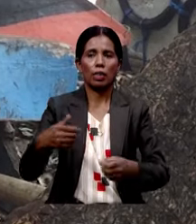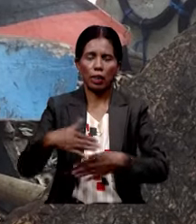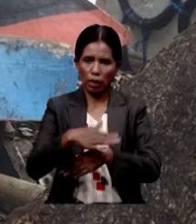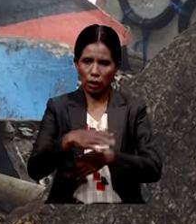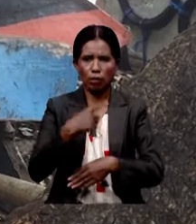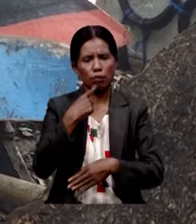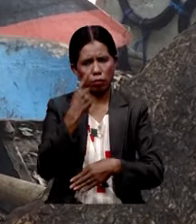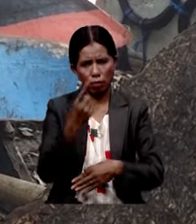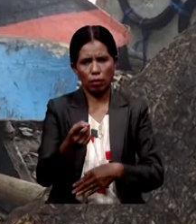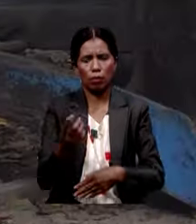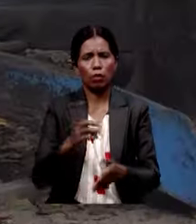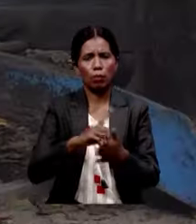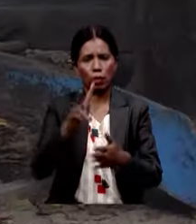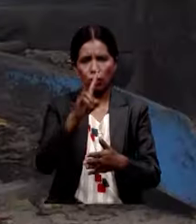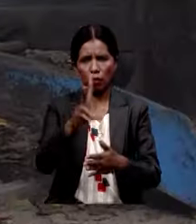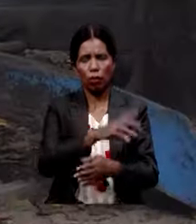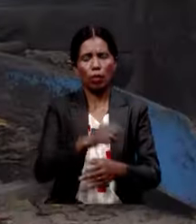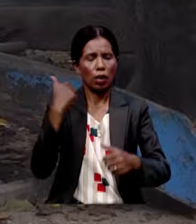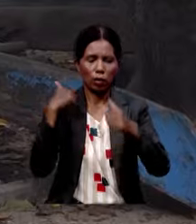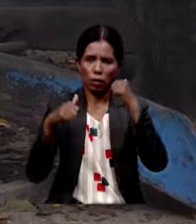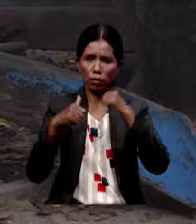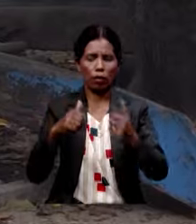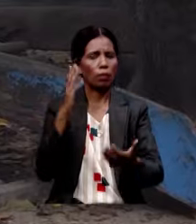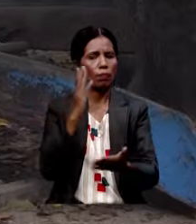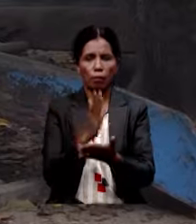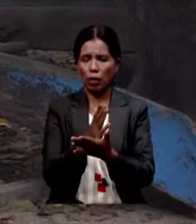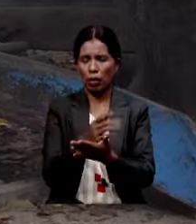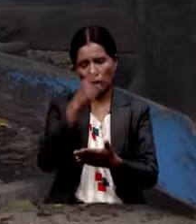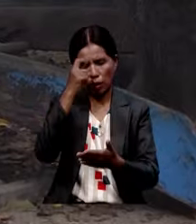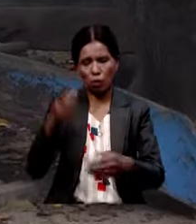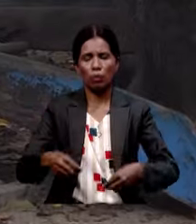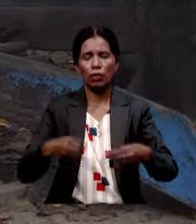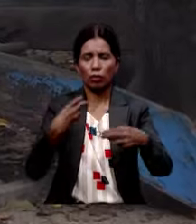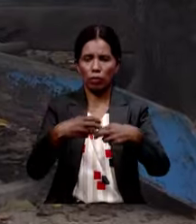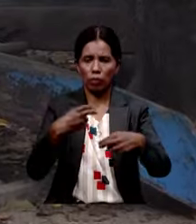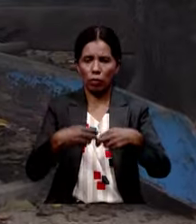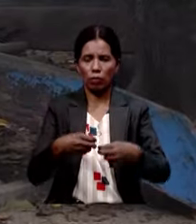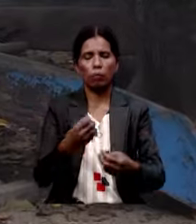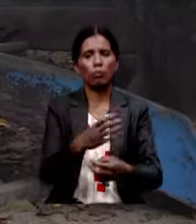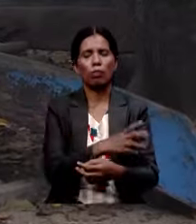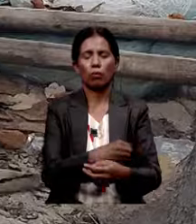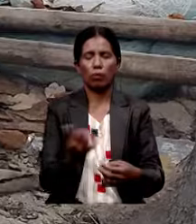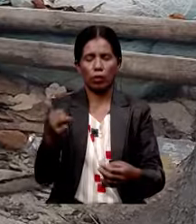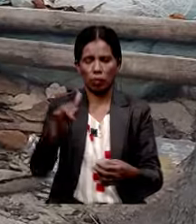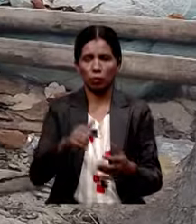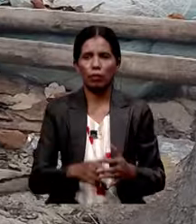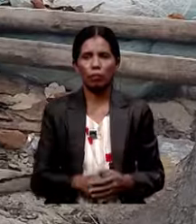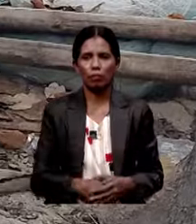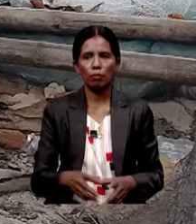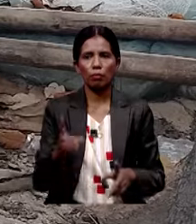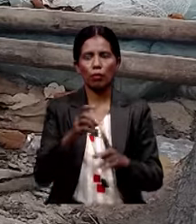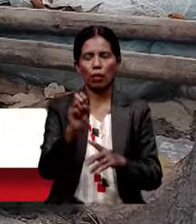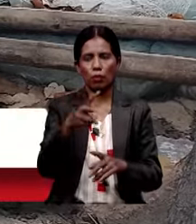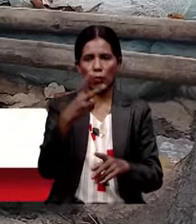Teten, durante semana ruane laran, atividade pesca parado, fo impacto ba rendimento lor-loron. Fue la lais nyahu dia ozi to hen